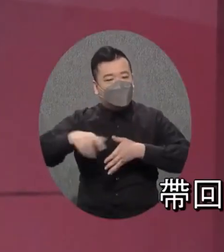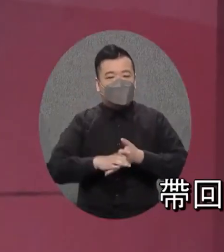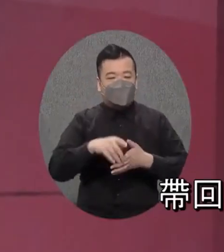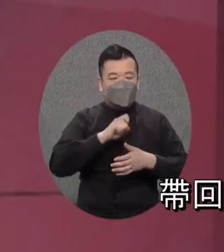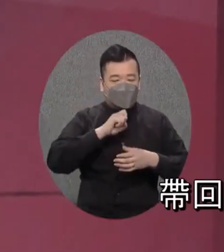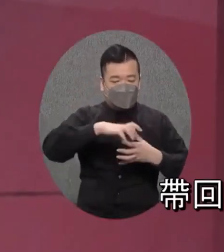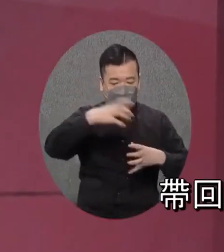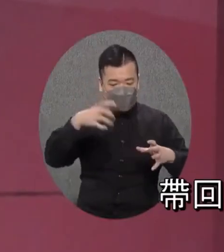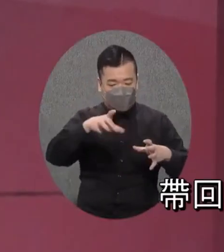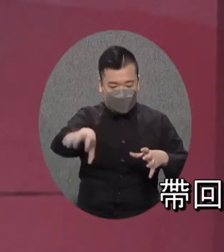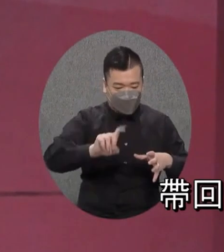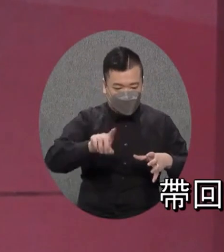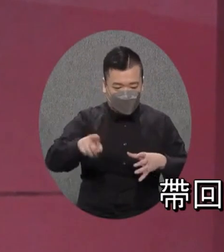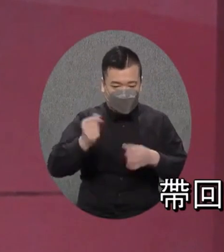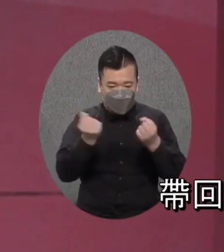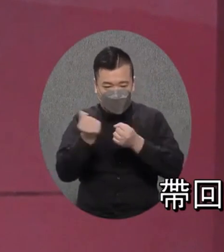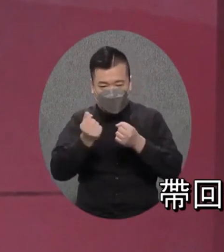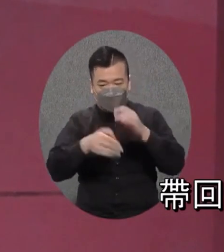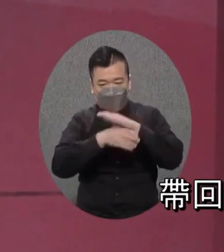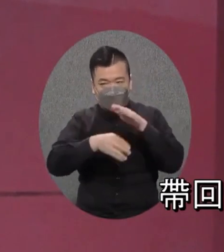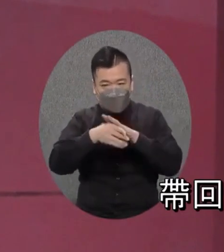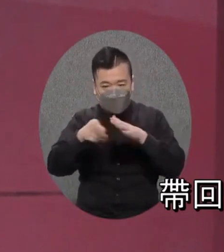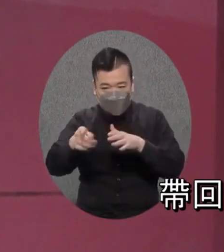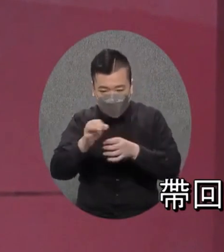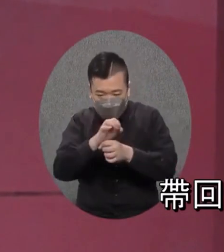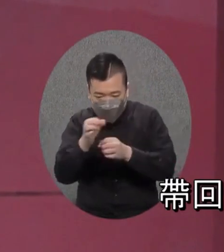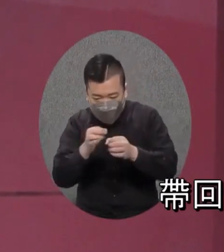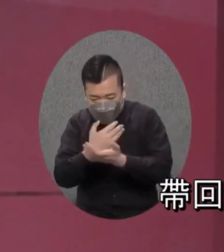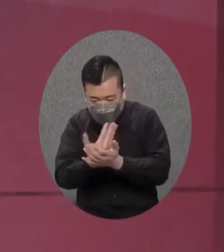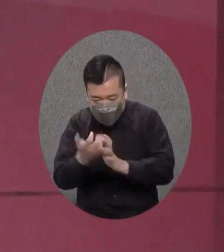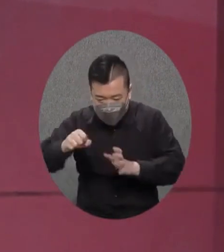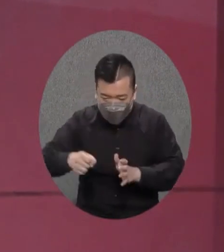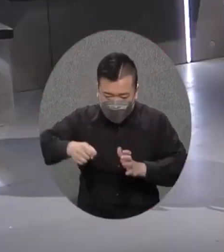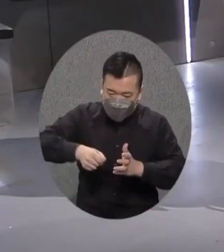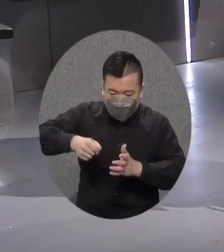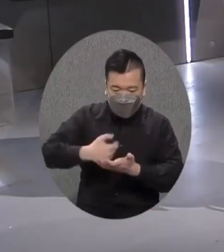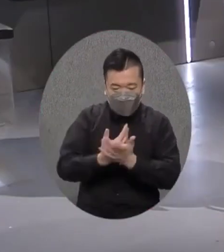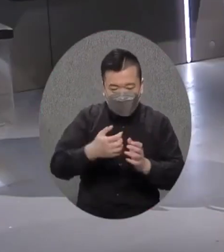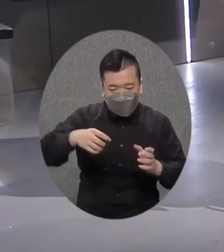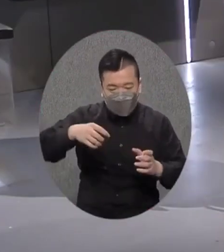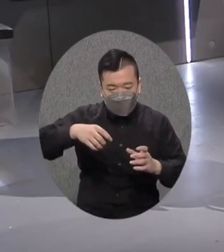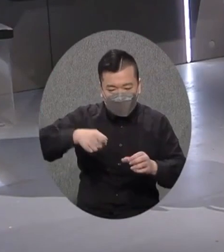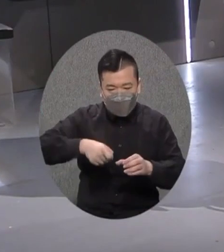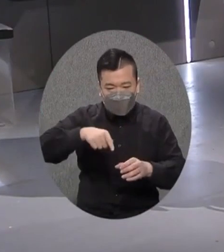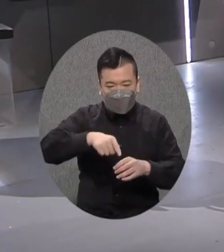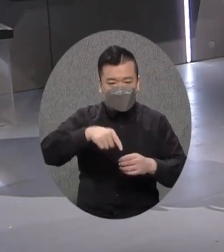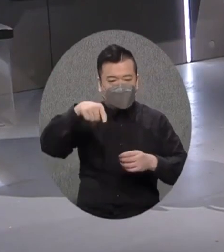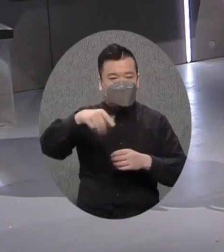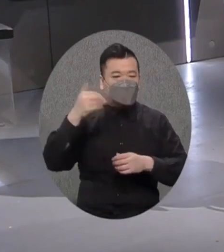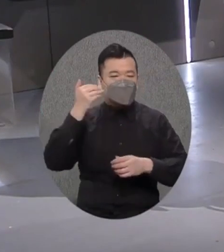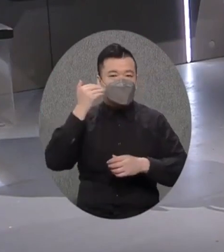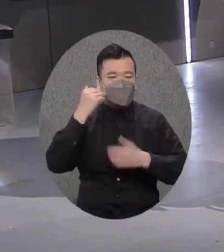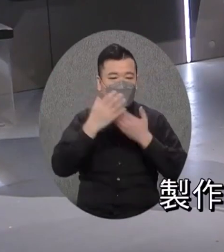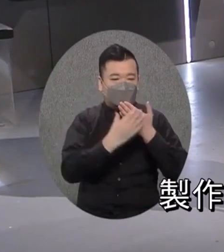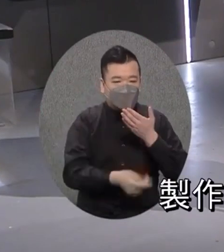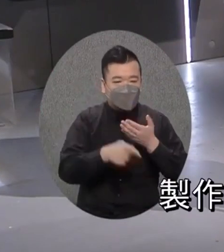大盒的在車房搜集到 的零件、工具回來，就用藍印的方法，一個 contact print